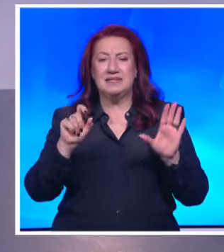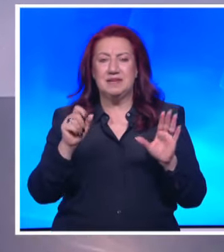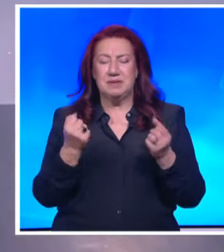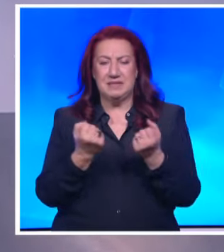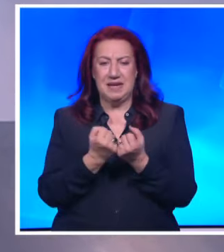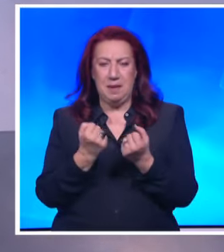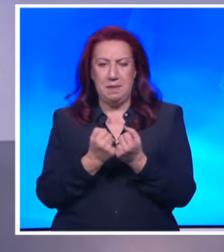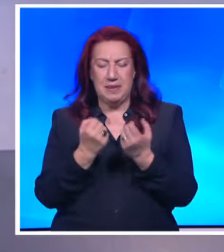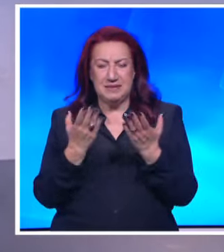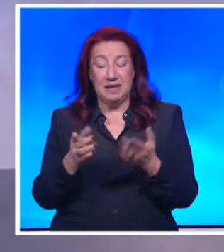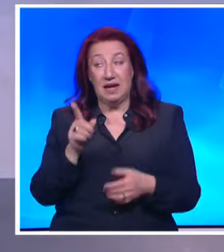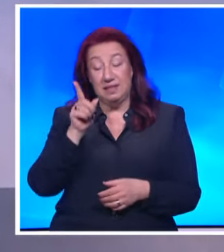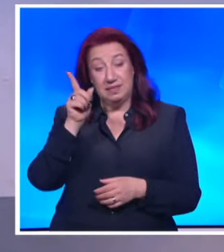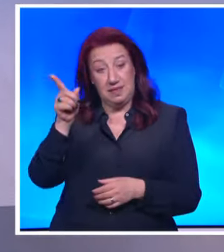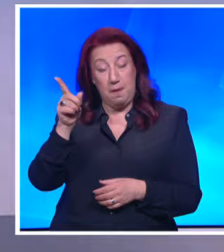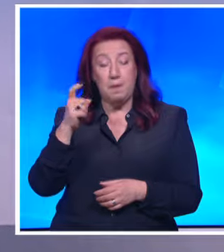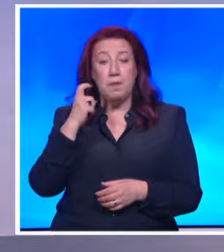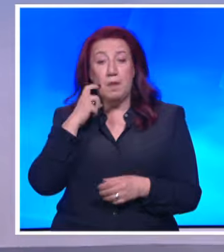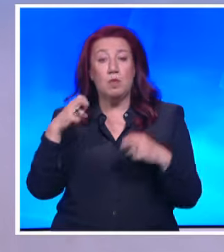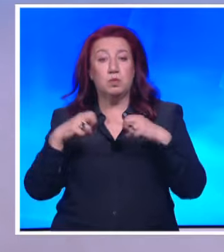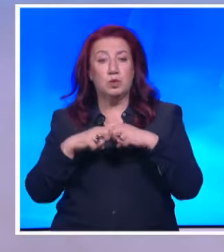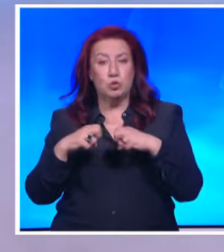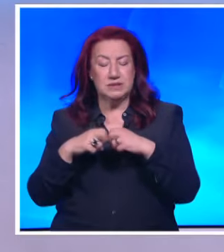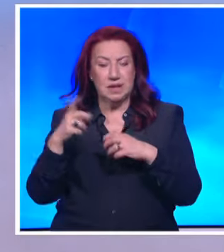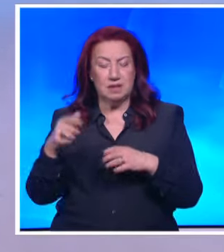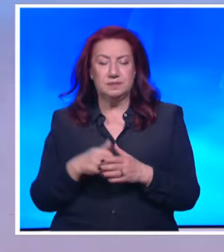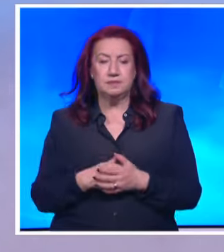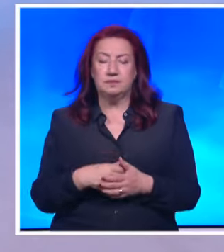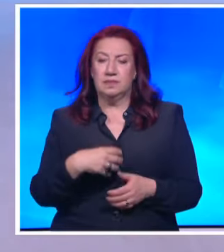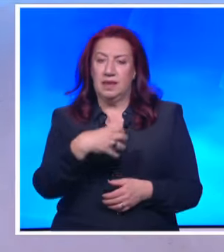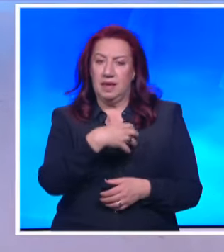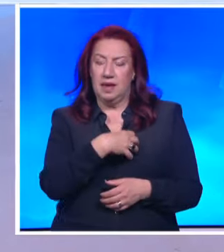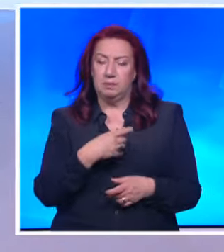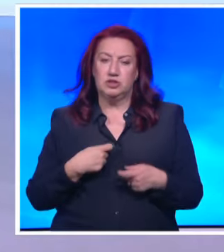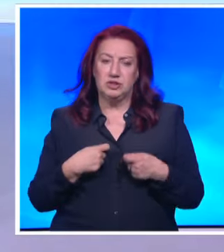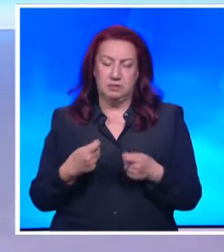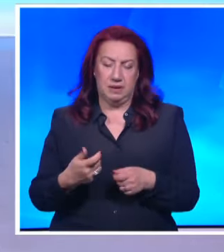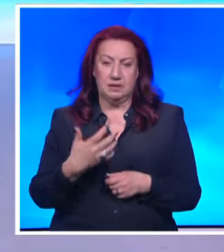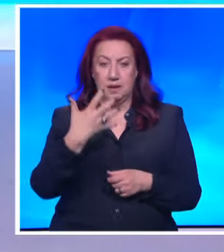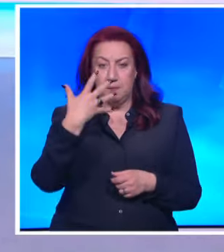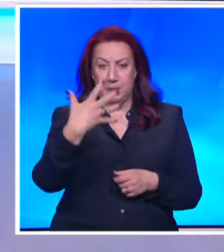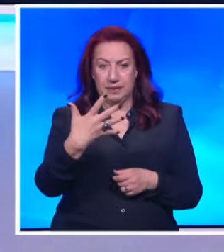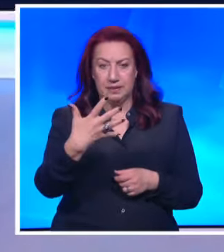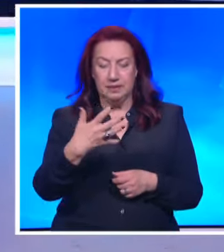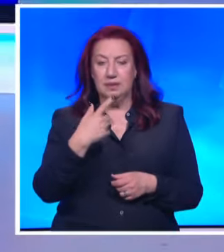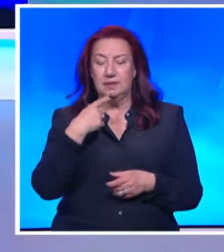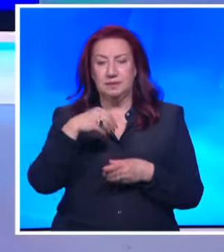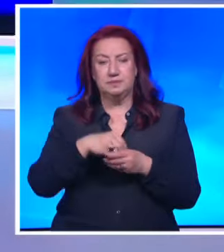на Marketing за BTV според официалните данни. ГЕРБ СДС ще изпратят петима във фракцията на